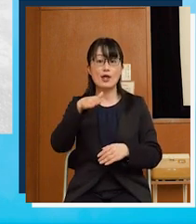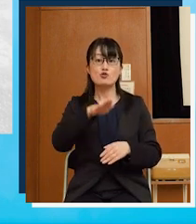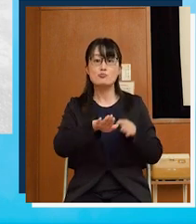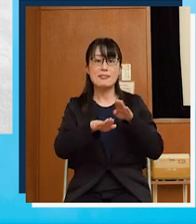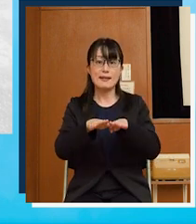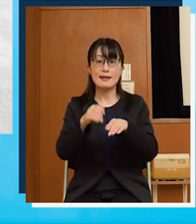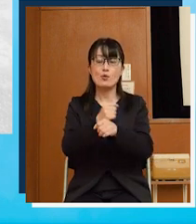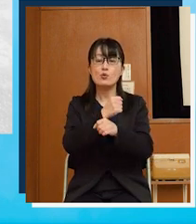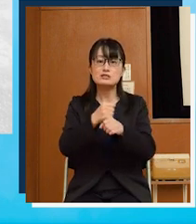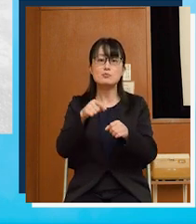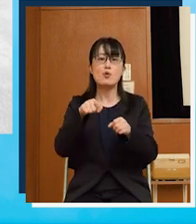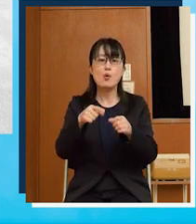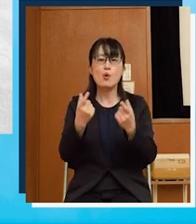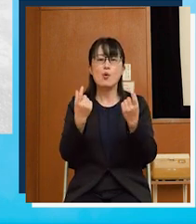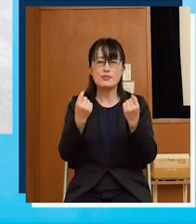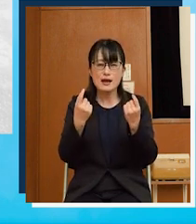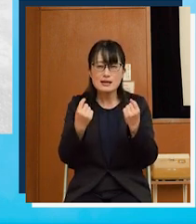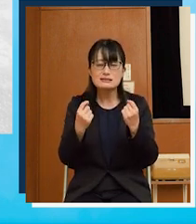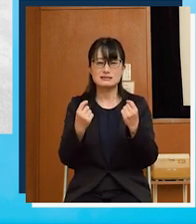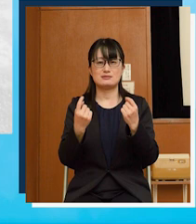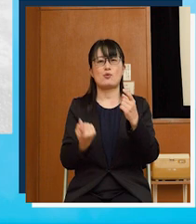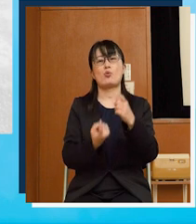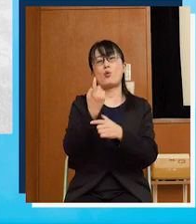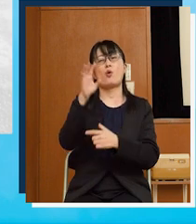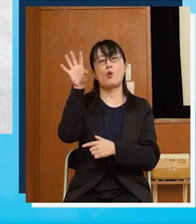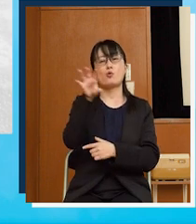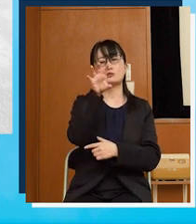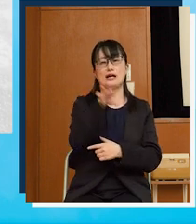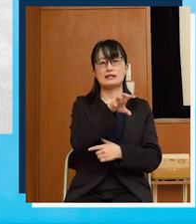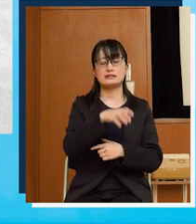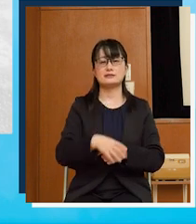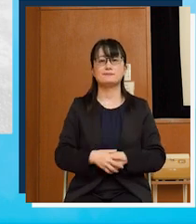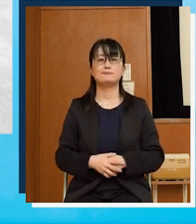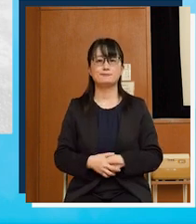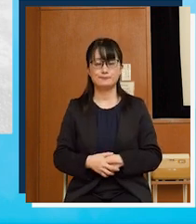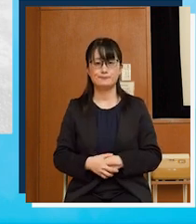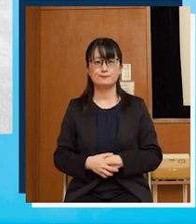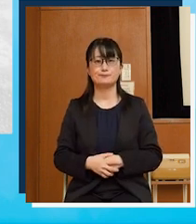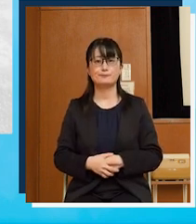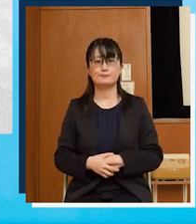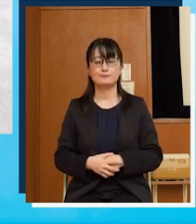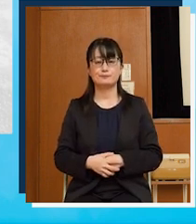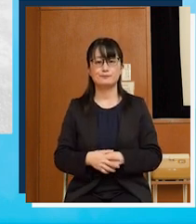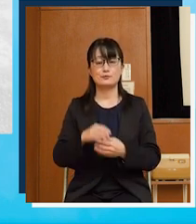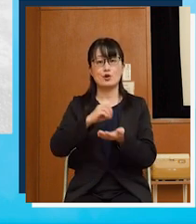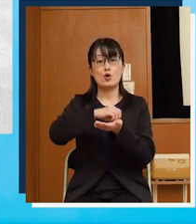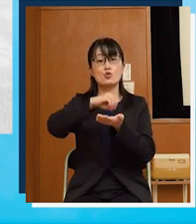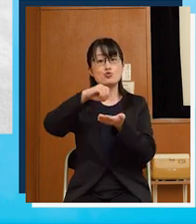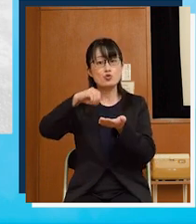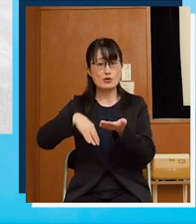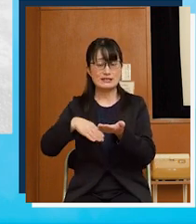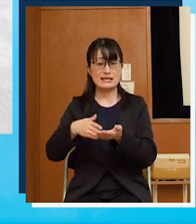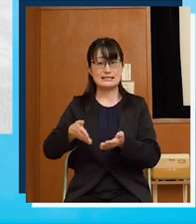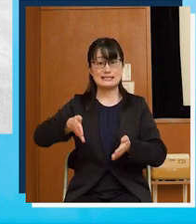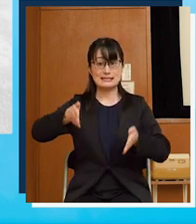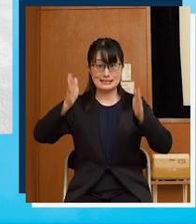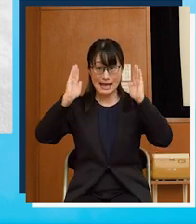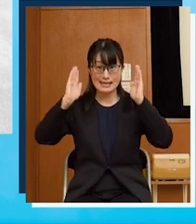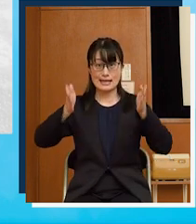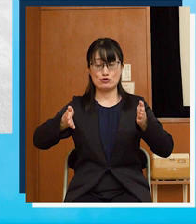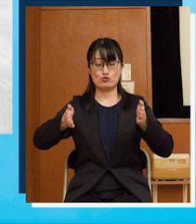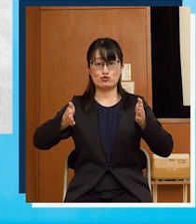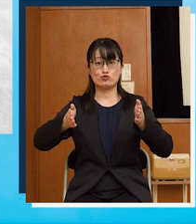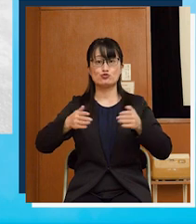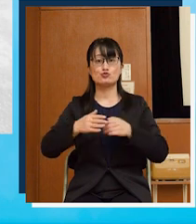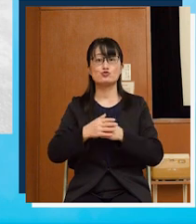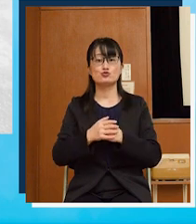はその審査できないことをいいことにえ取り消し採決をがそのまま高速力